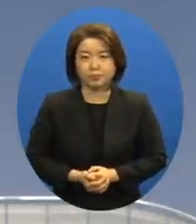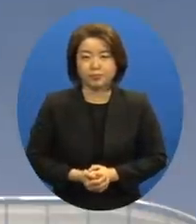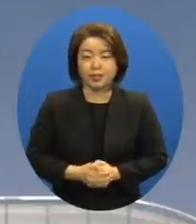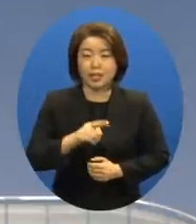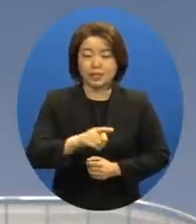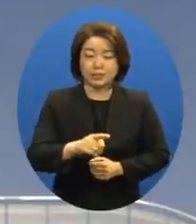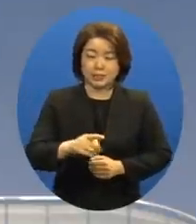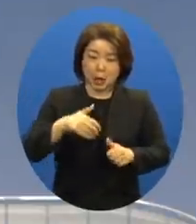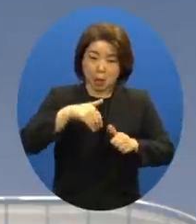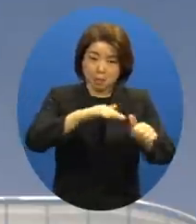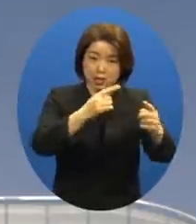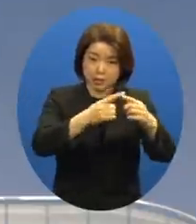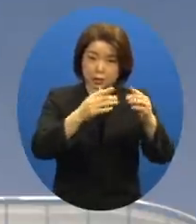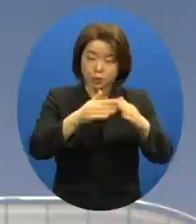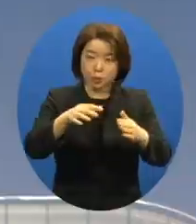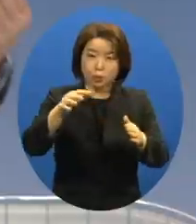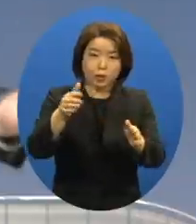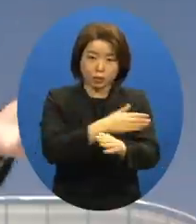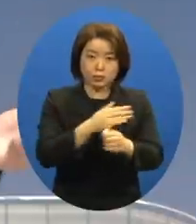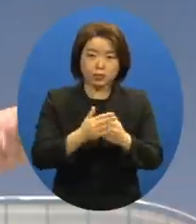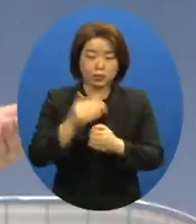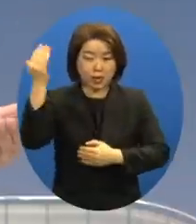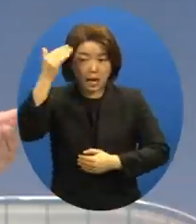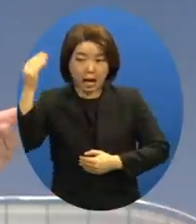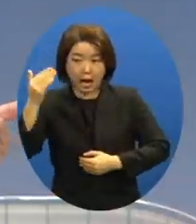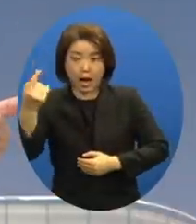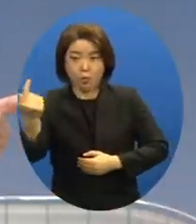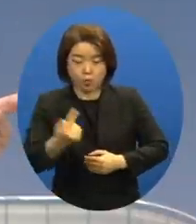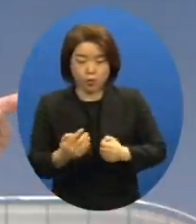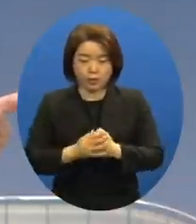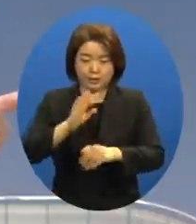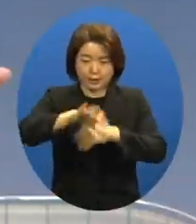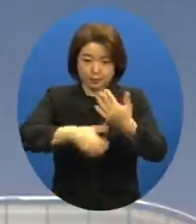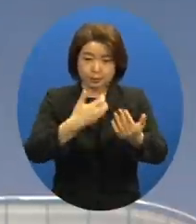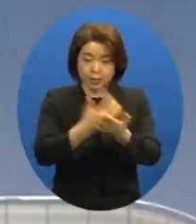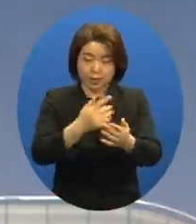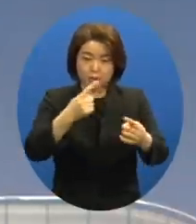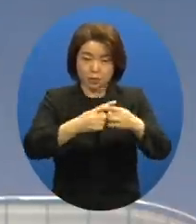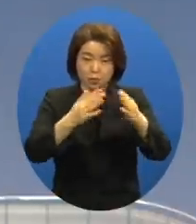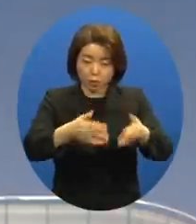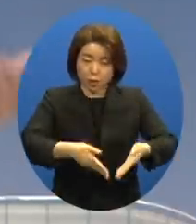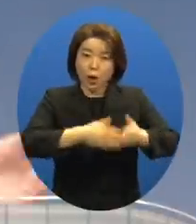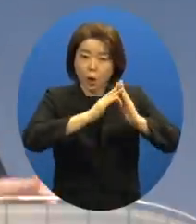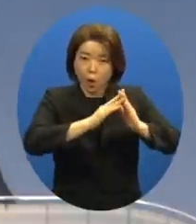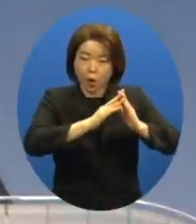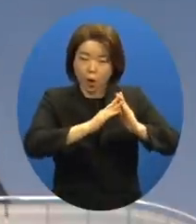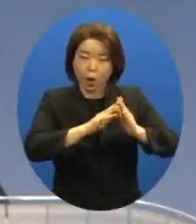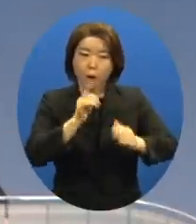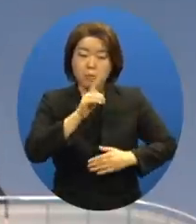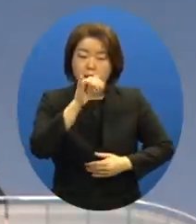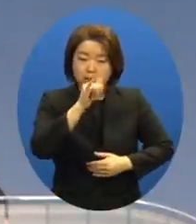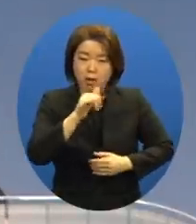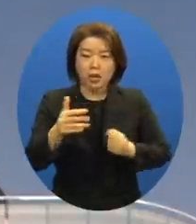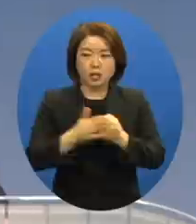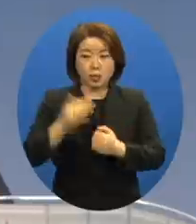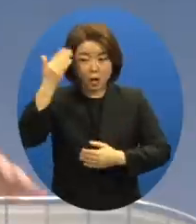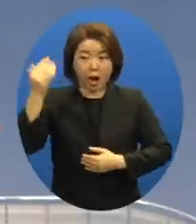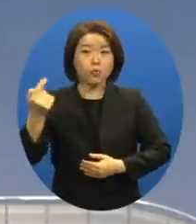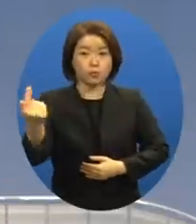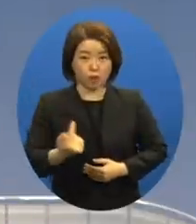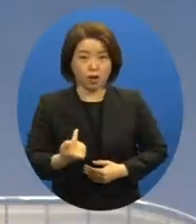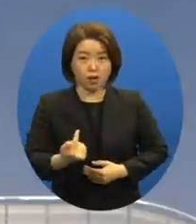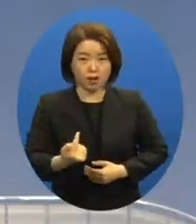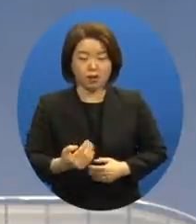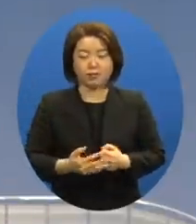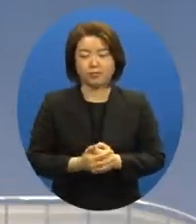그 파송 교회에서 한국의 개척 교회를 세워 주시겠다고 하는 바람에 한국으로 들어 오시게 되었습니다 그런데